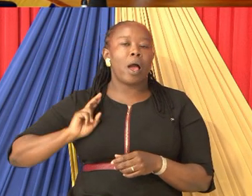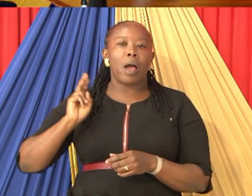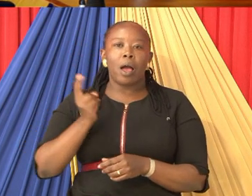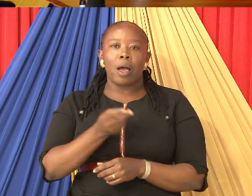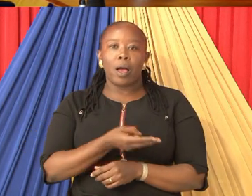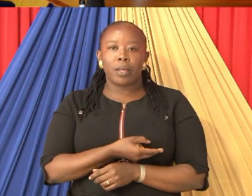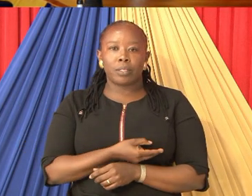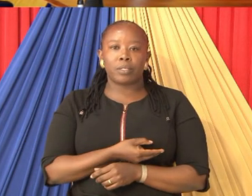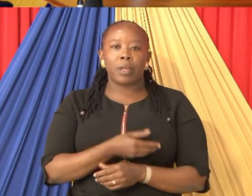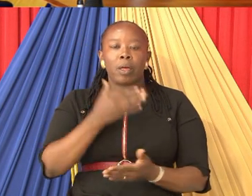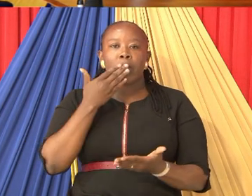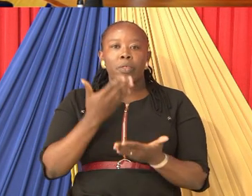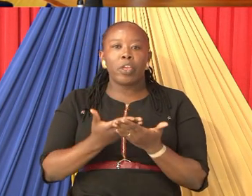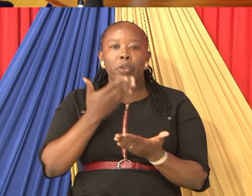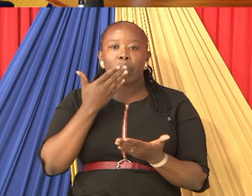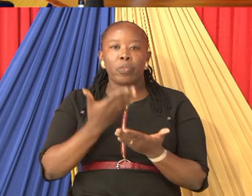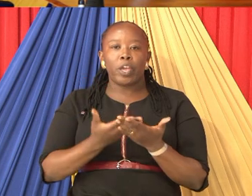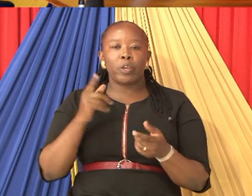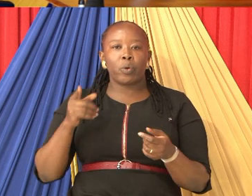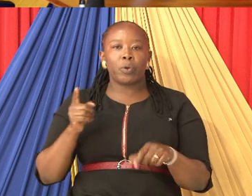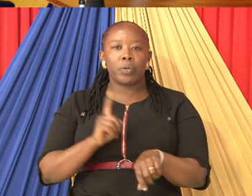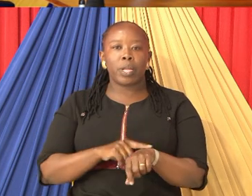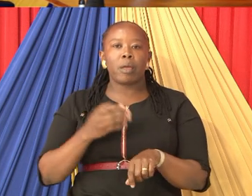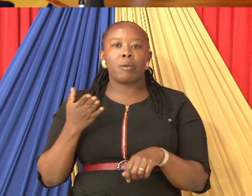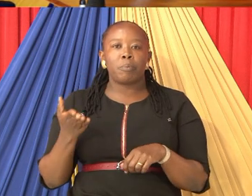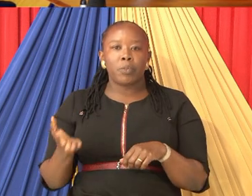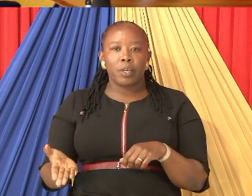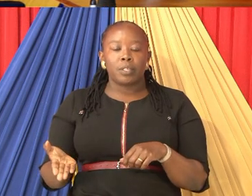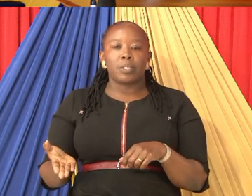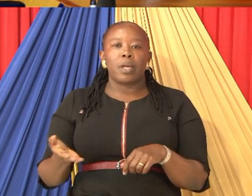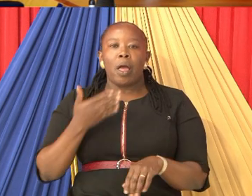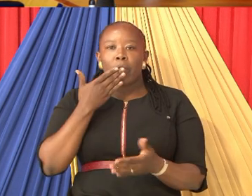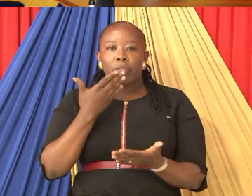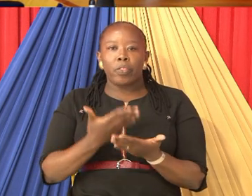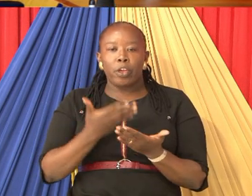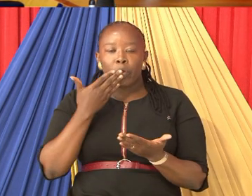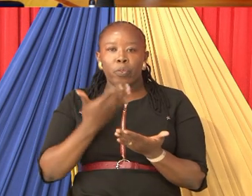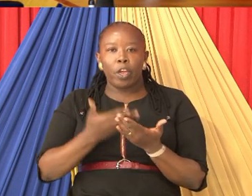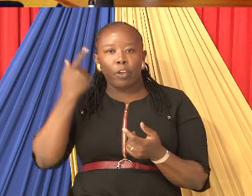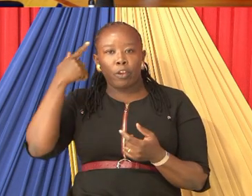Na ni asanti wakati huu. Na ni asanti kwa wakati uliopita. Na